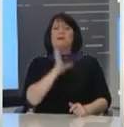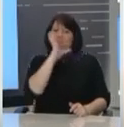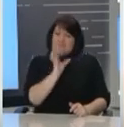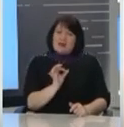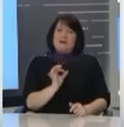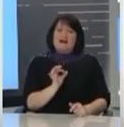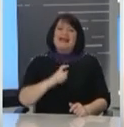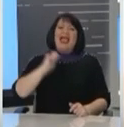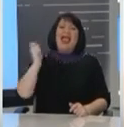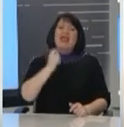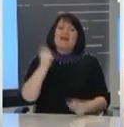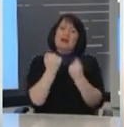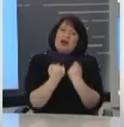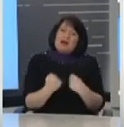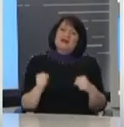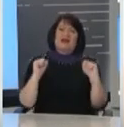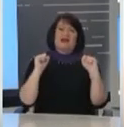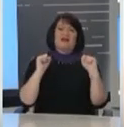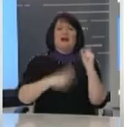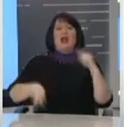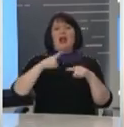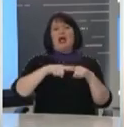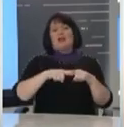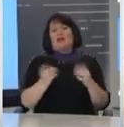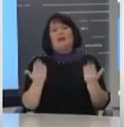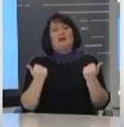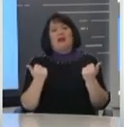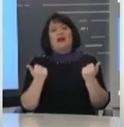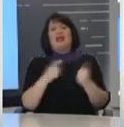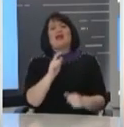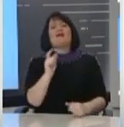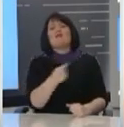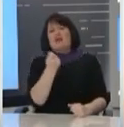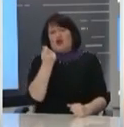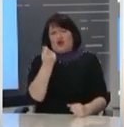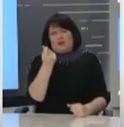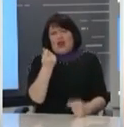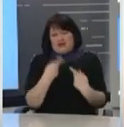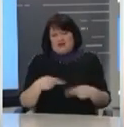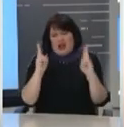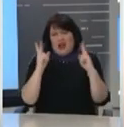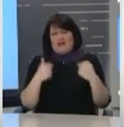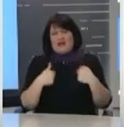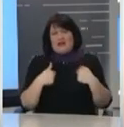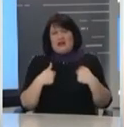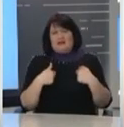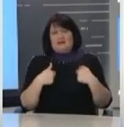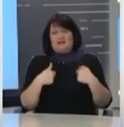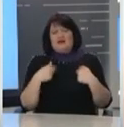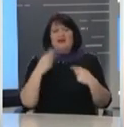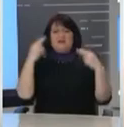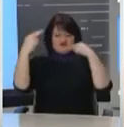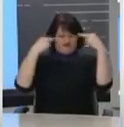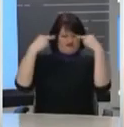πραγματικά εθνικά ανεξάρτητη Ελλάδα, εθνική οικονομία ελεύθερη, αλλά θα υπάρχει μια στιγνή